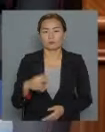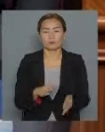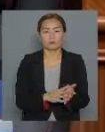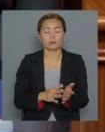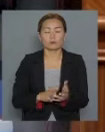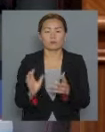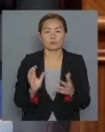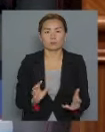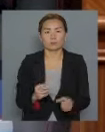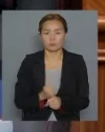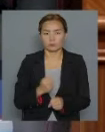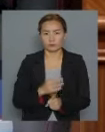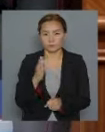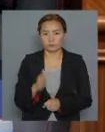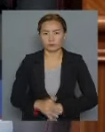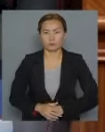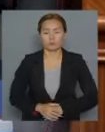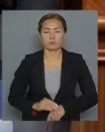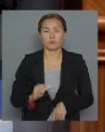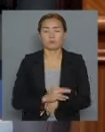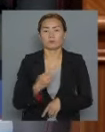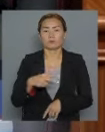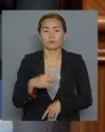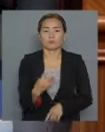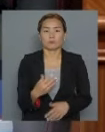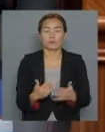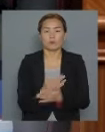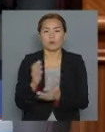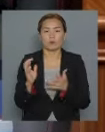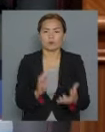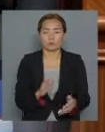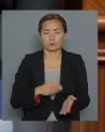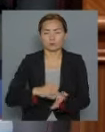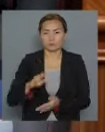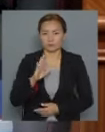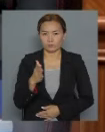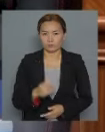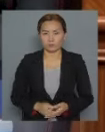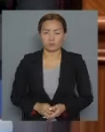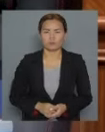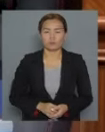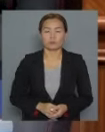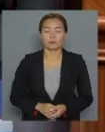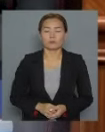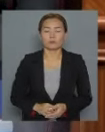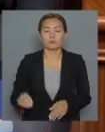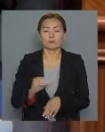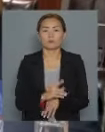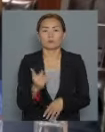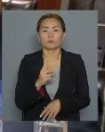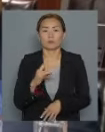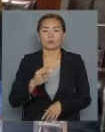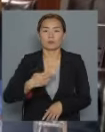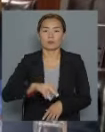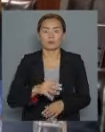автокөлік тасымалы көрсететін болса, қосымша 23 жаңа автобус сатып алынатын болады. Оған қосымша 1,1 миллиард теңге